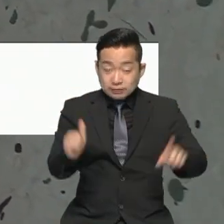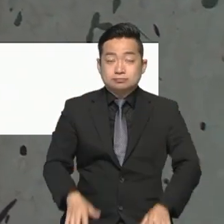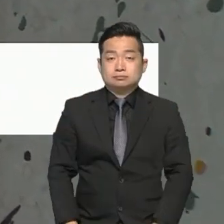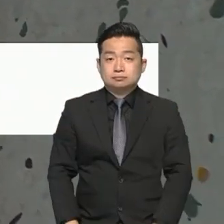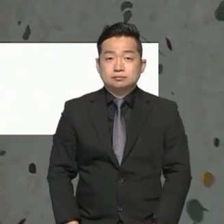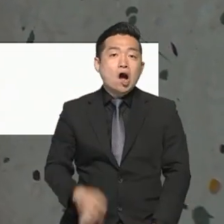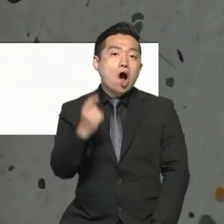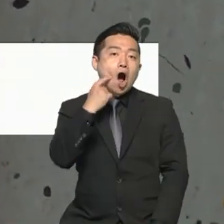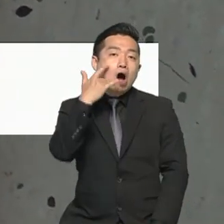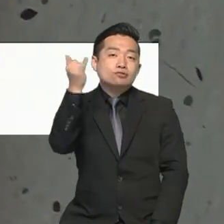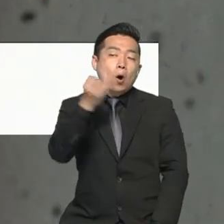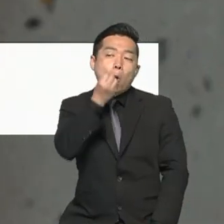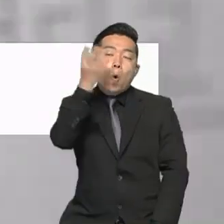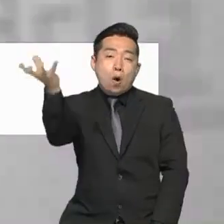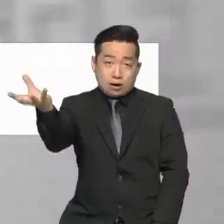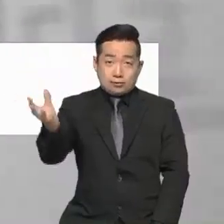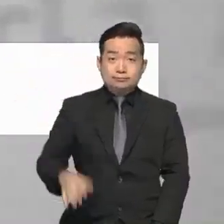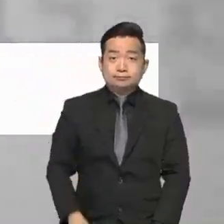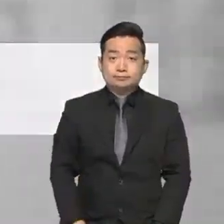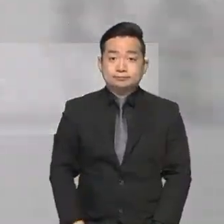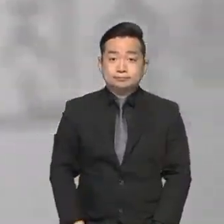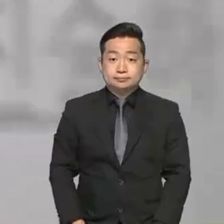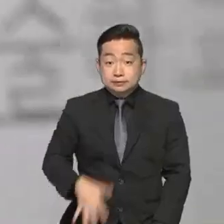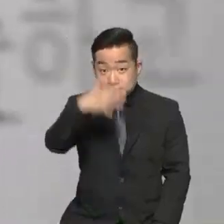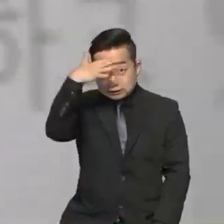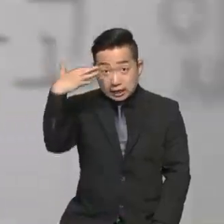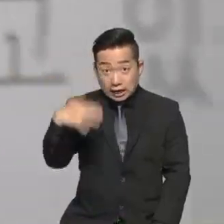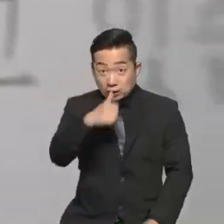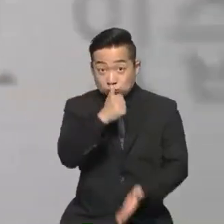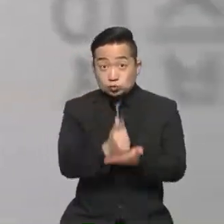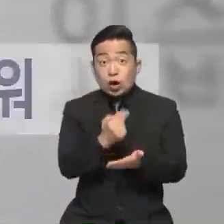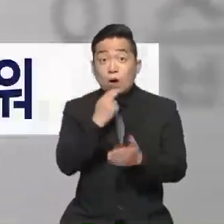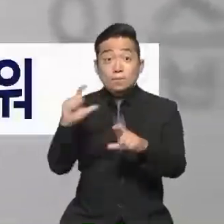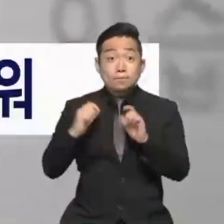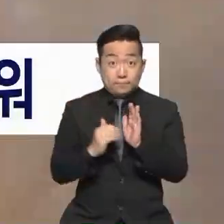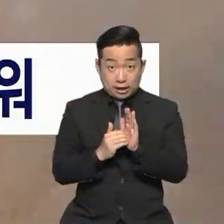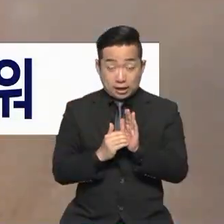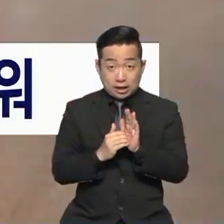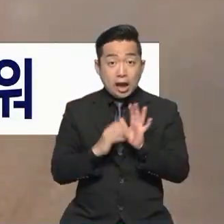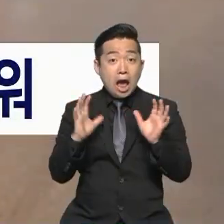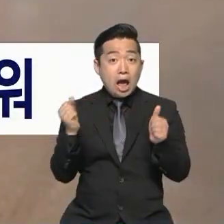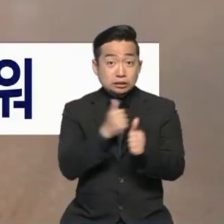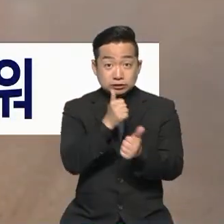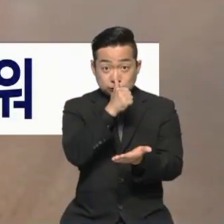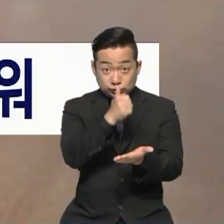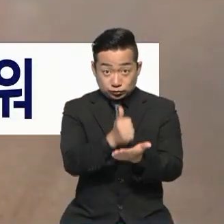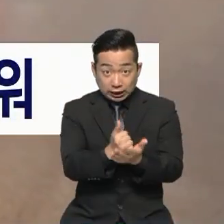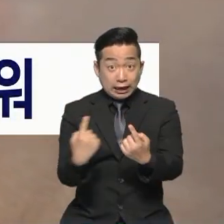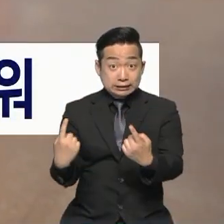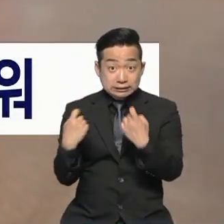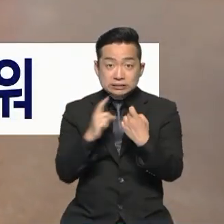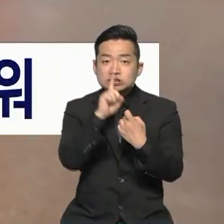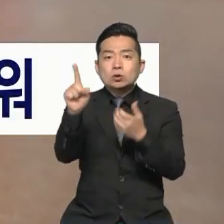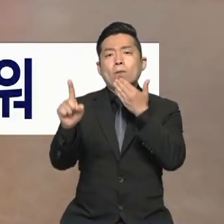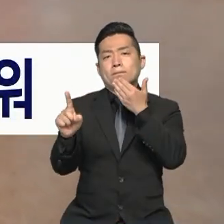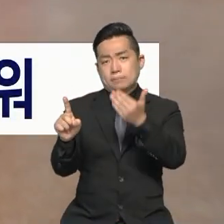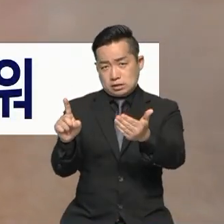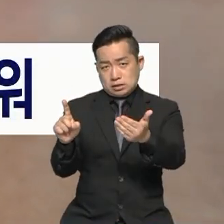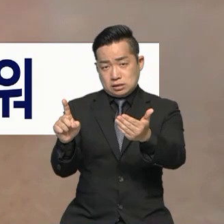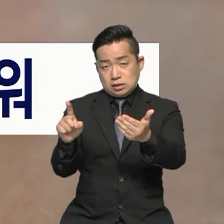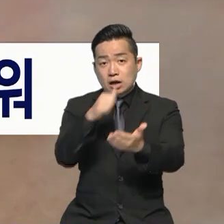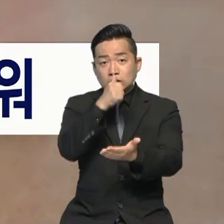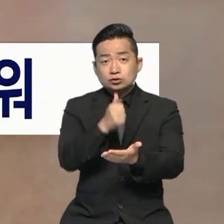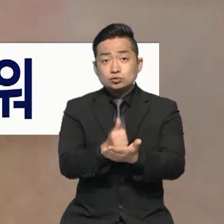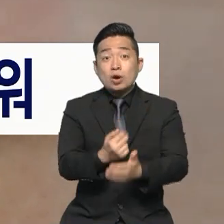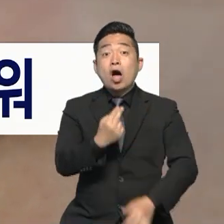자기 부모님한테 얘기를 해준 거죠. 다행히 무혐의로 끝났지만 아동학대는 의심만 있어도 신고가 가능해